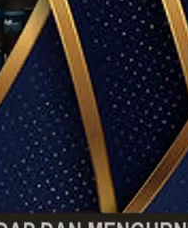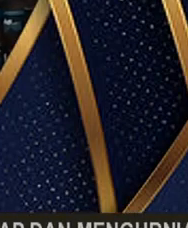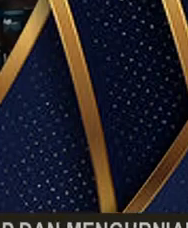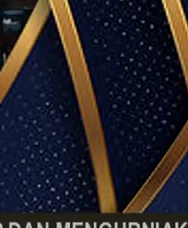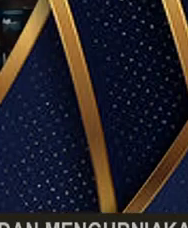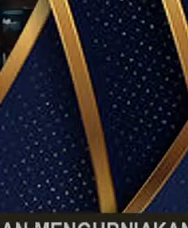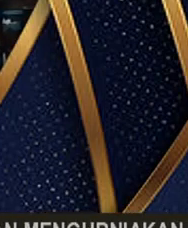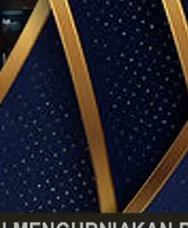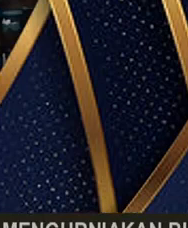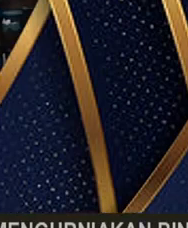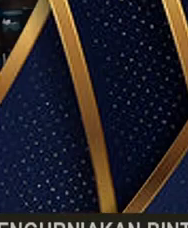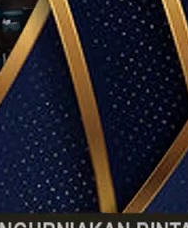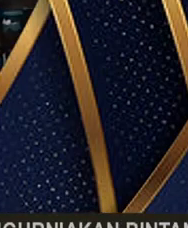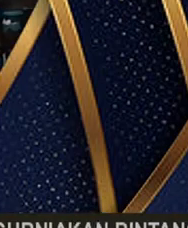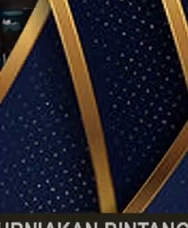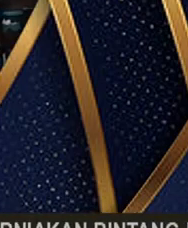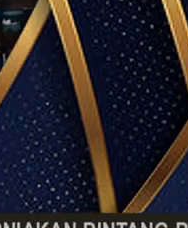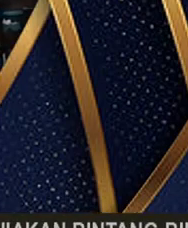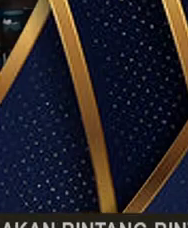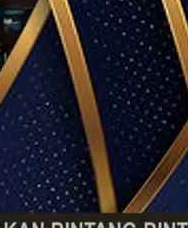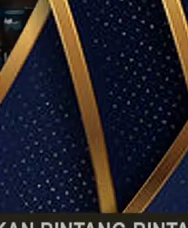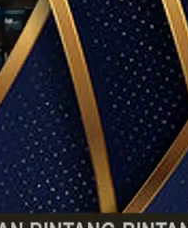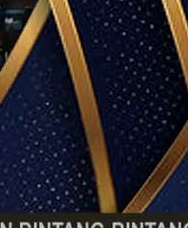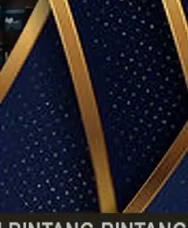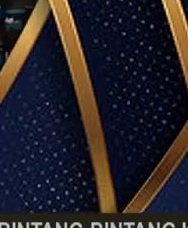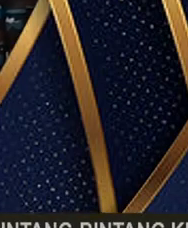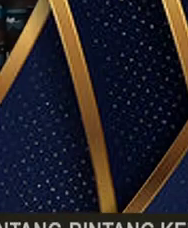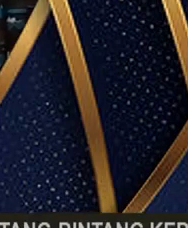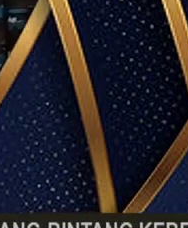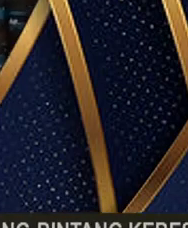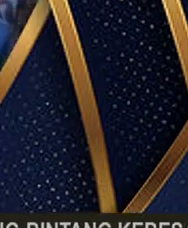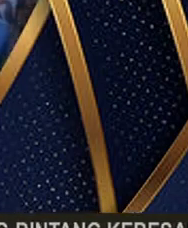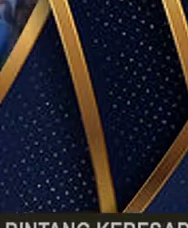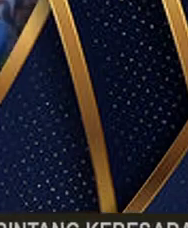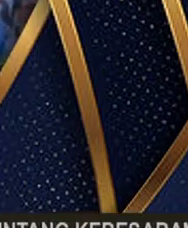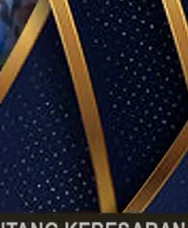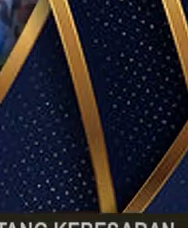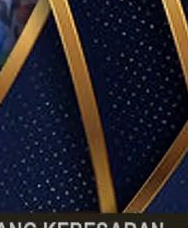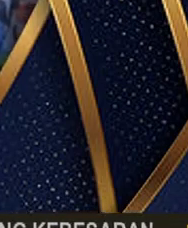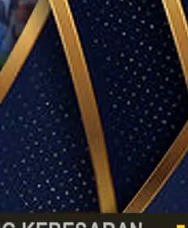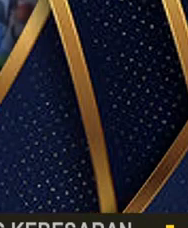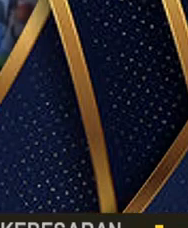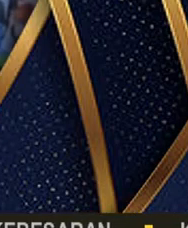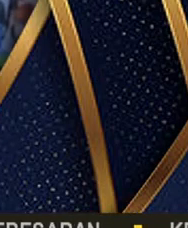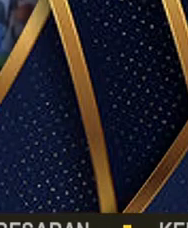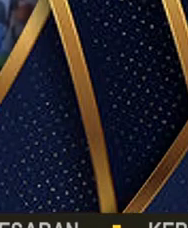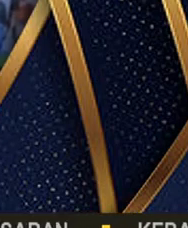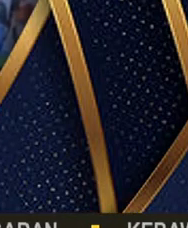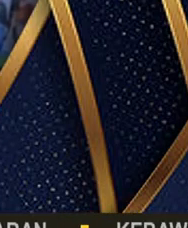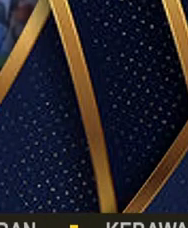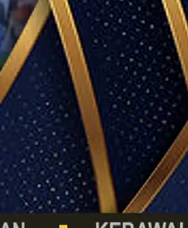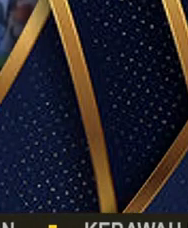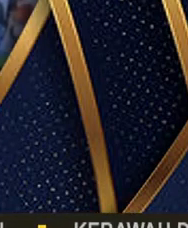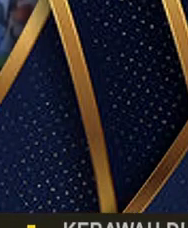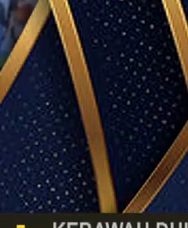negara Brunei Darussalam yang ke-75 lewat ke bawah didikan Fatih doa selamat hari keputeraan kebawah